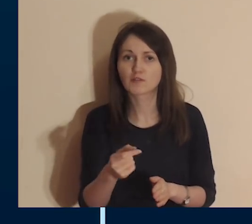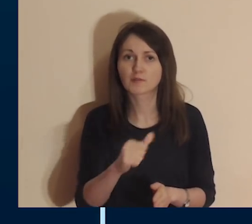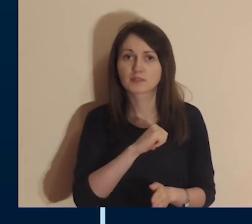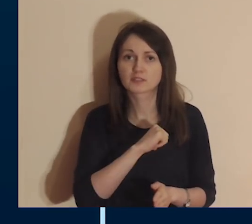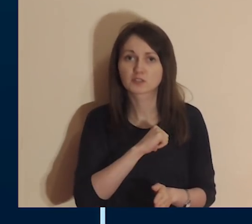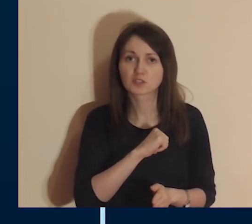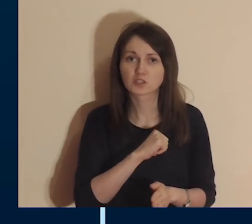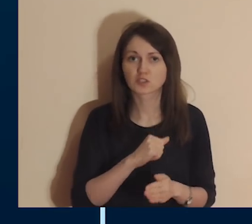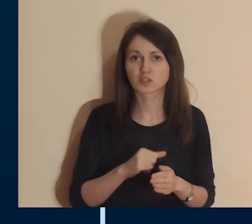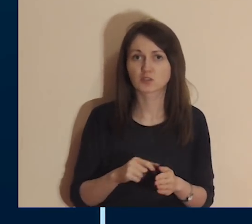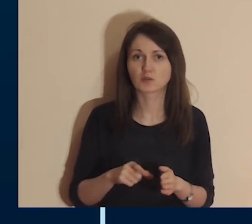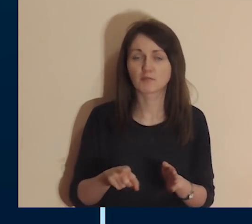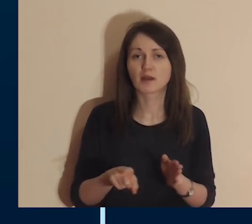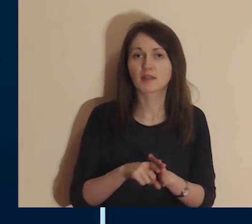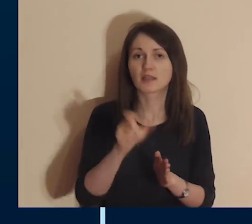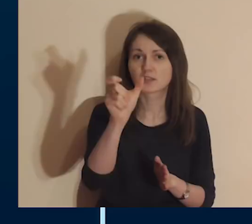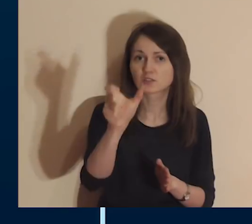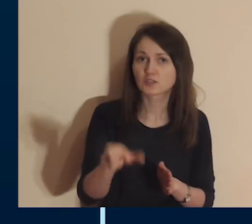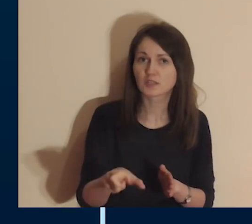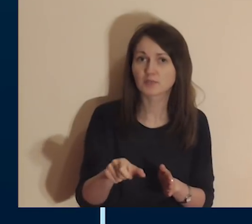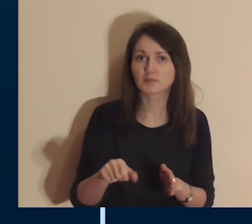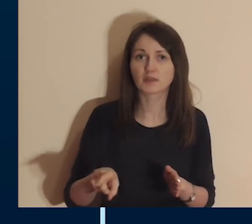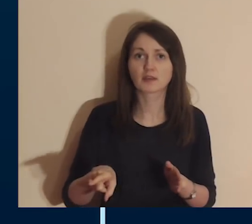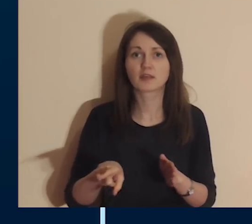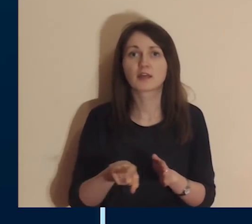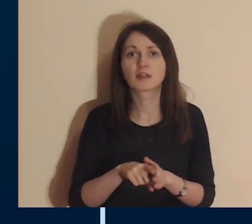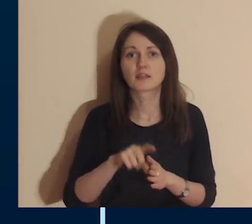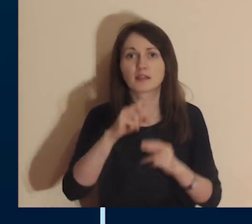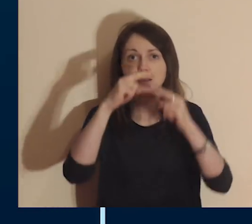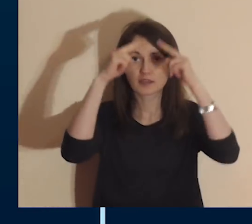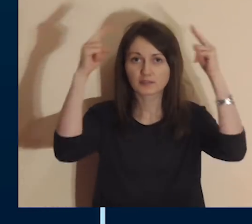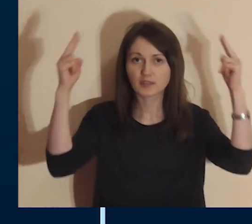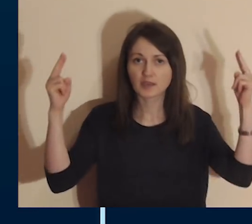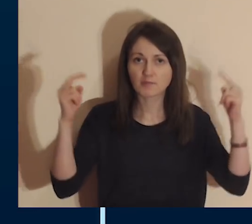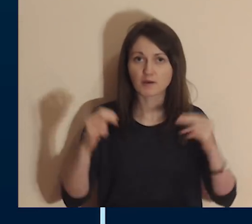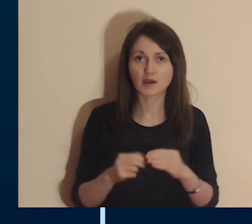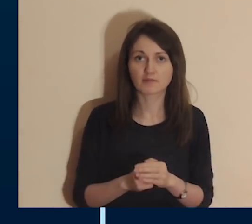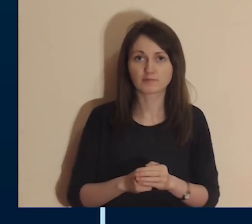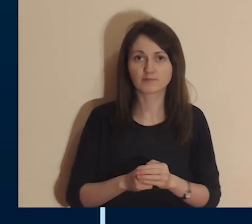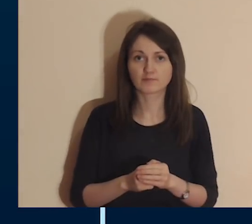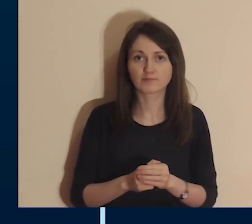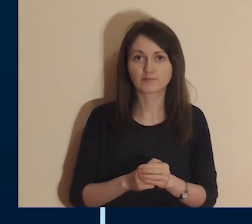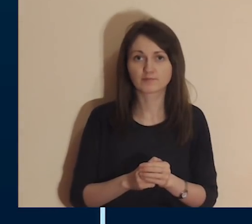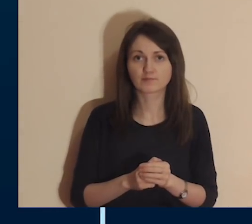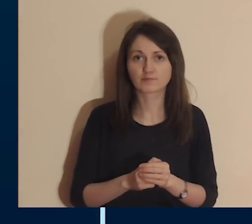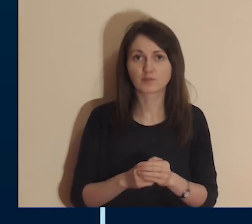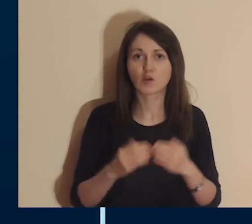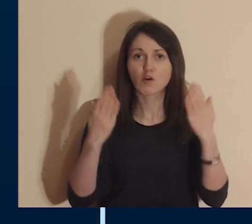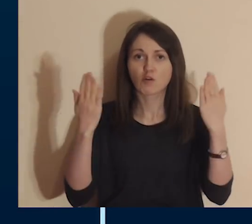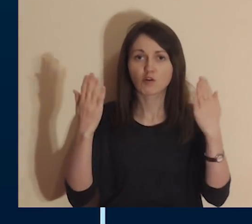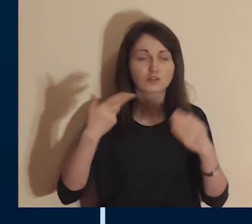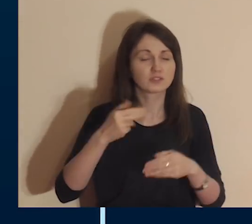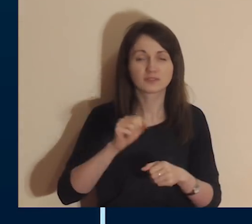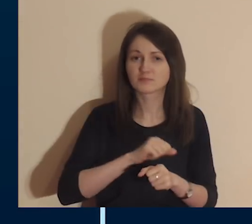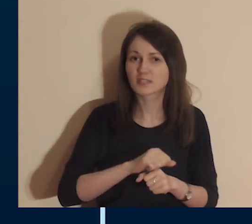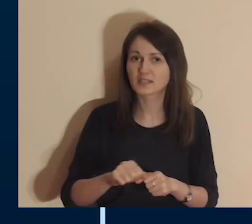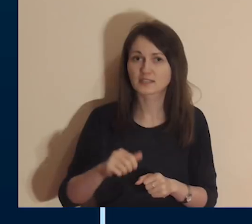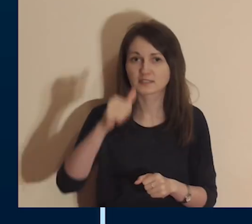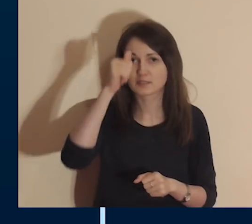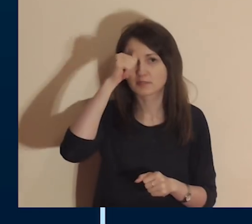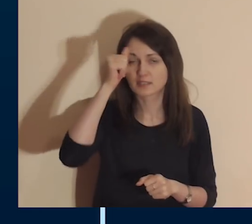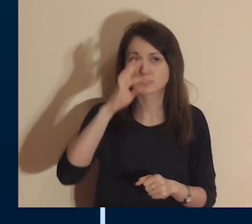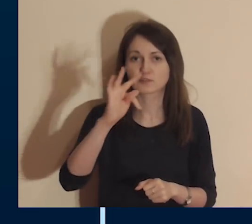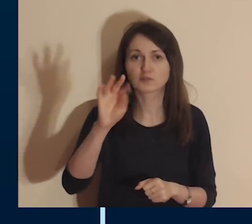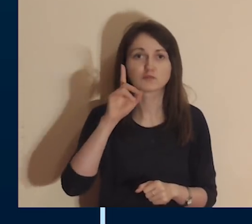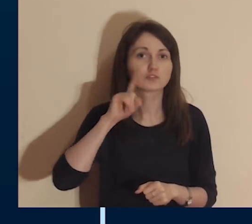przeciw niebu i względem ciebie. Już nie jestem godzien nazywać się twoim synem. Uczyń mnie choćby jednym z twoich